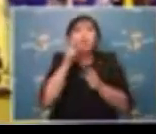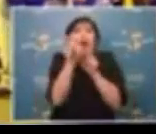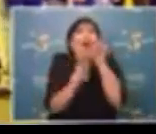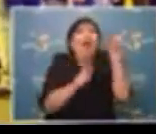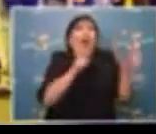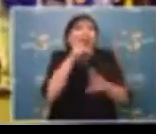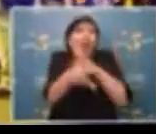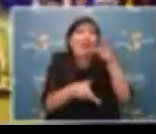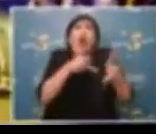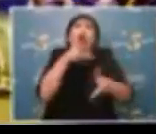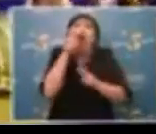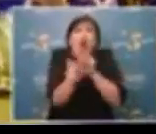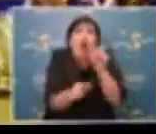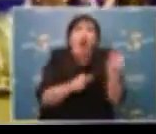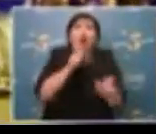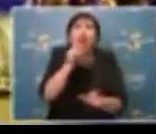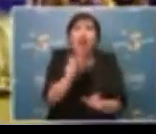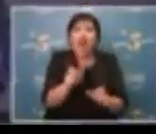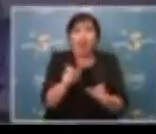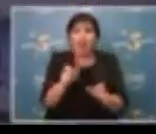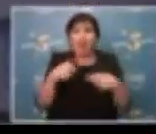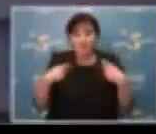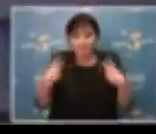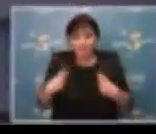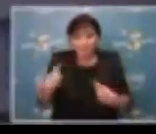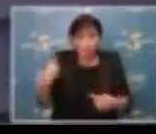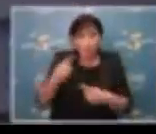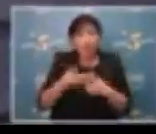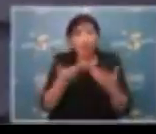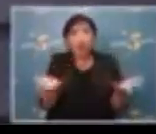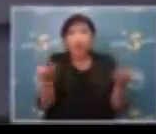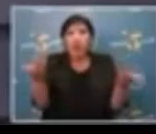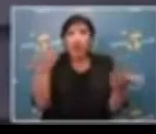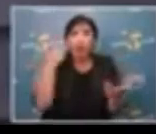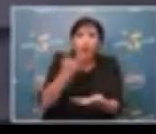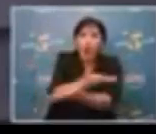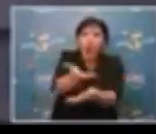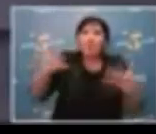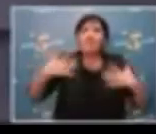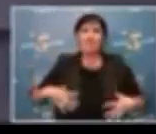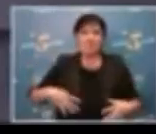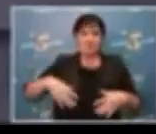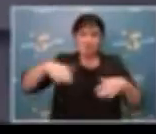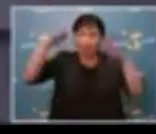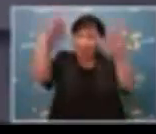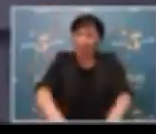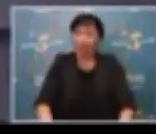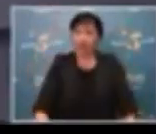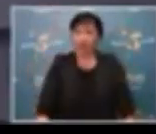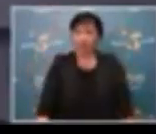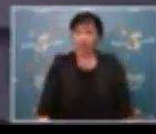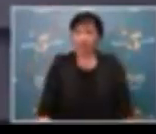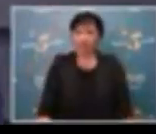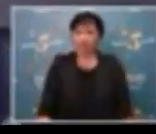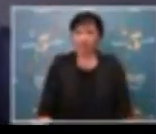parole. Ho vissuto... Guardate come siete vestiti, abbassatevi.